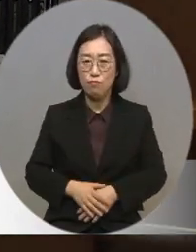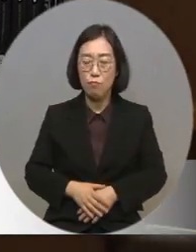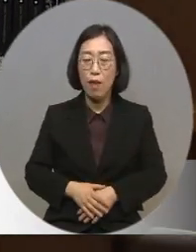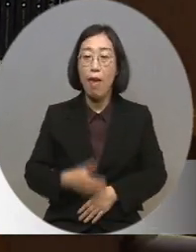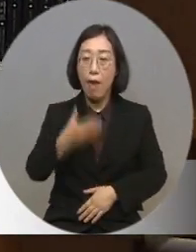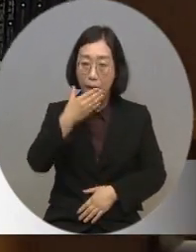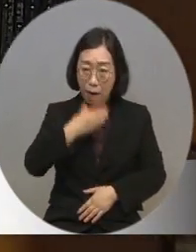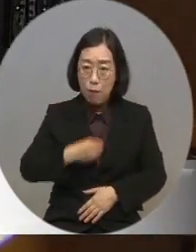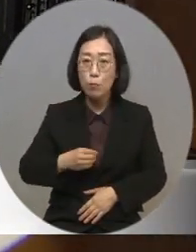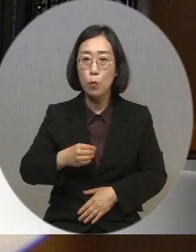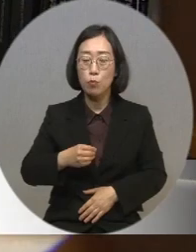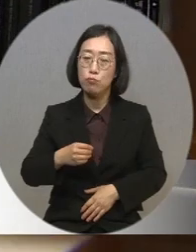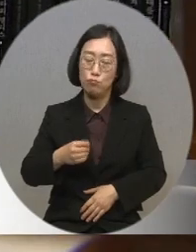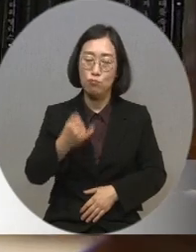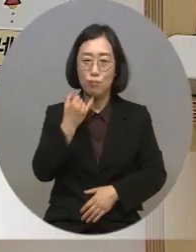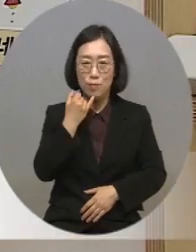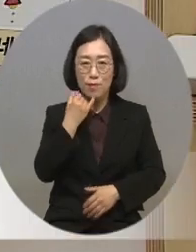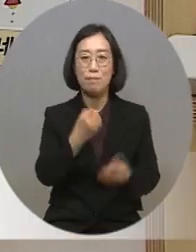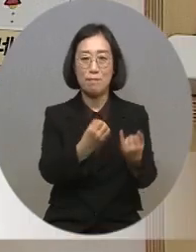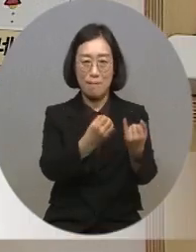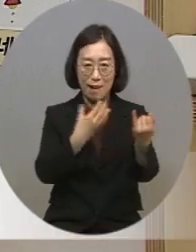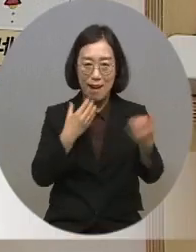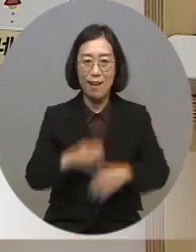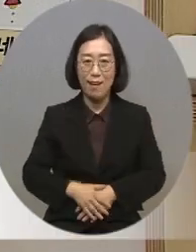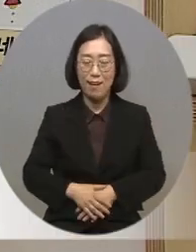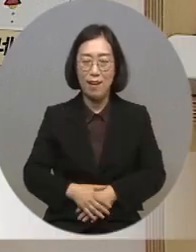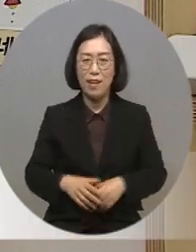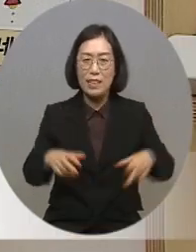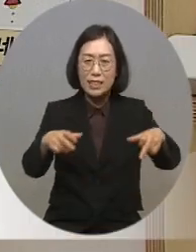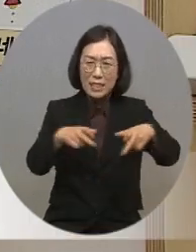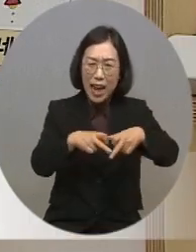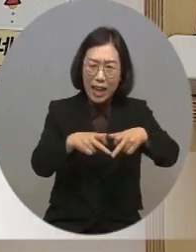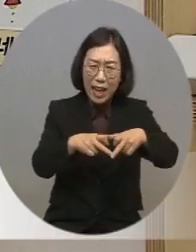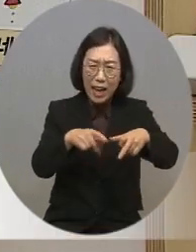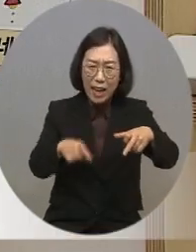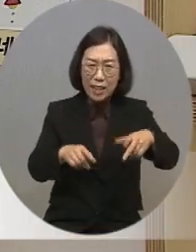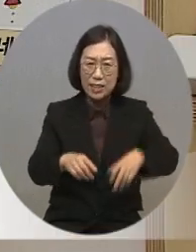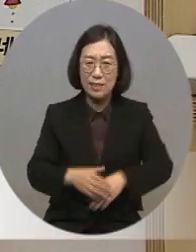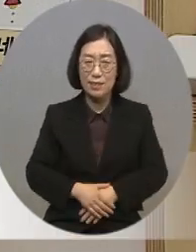행복의 의미라고 전합니다. 장애가